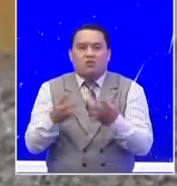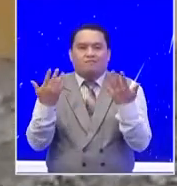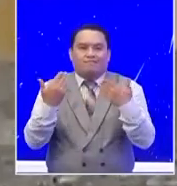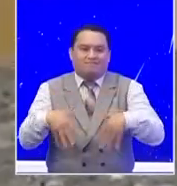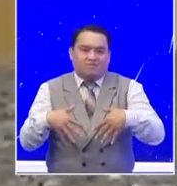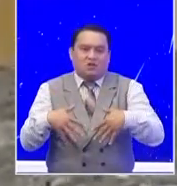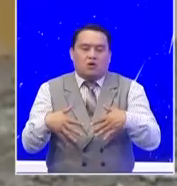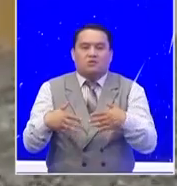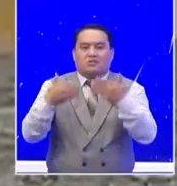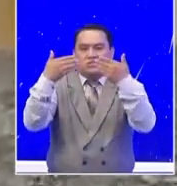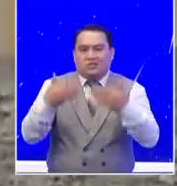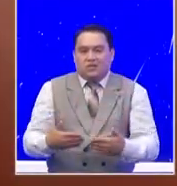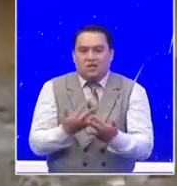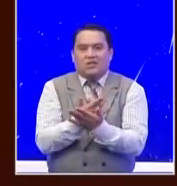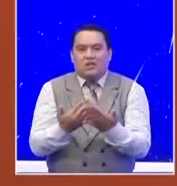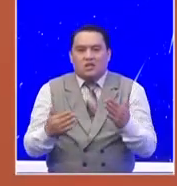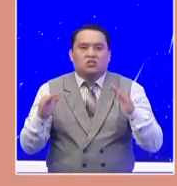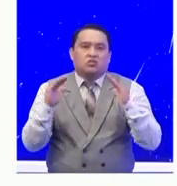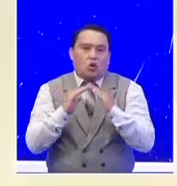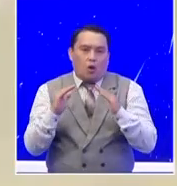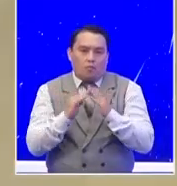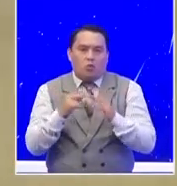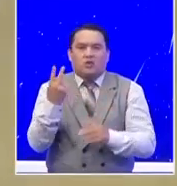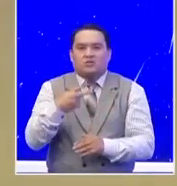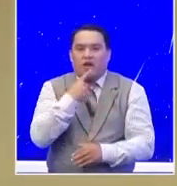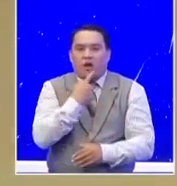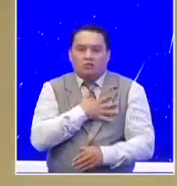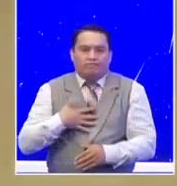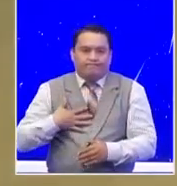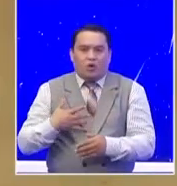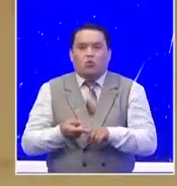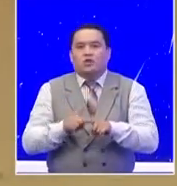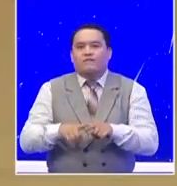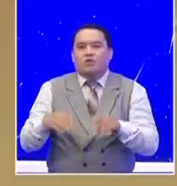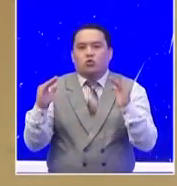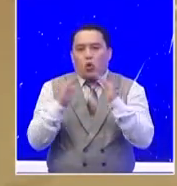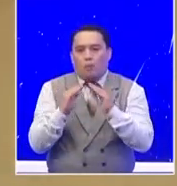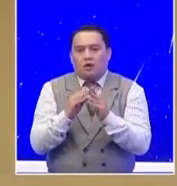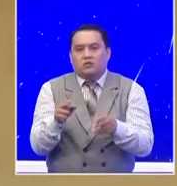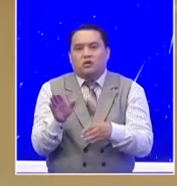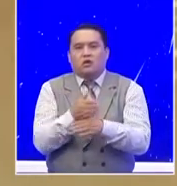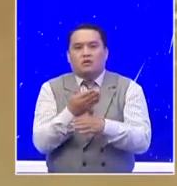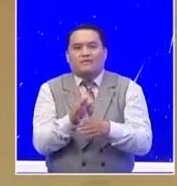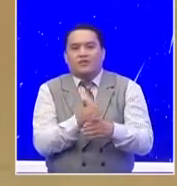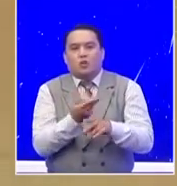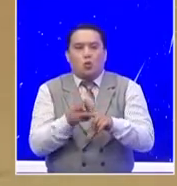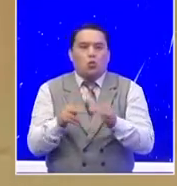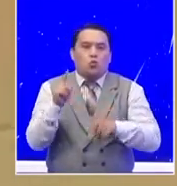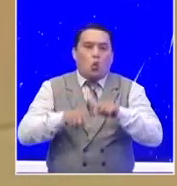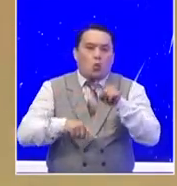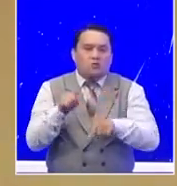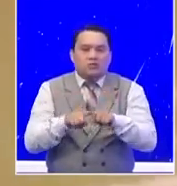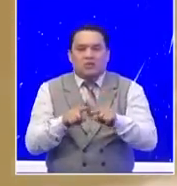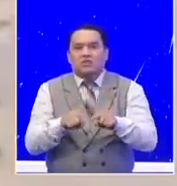разрушения саманных стен нескольких хозпостроек. 20 пострадавших жителей подтопленных домов размещены у родственников. Сотрудники